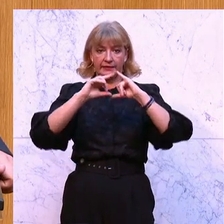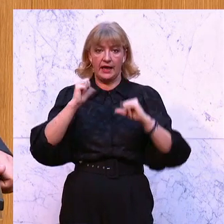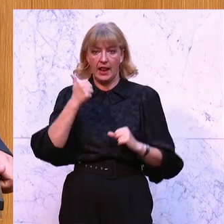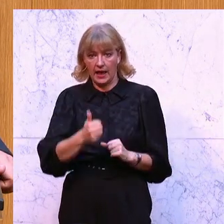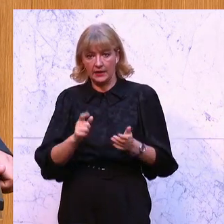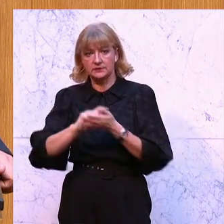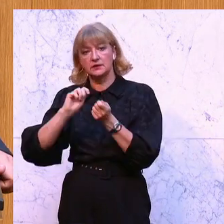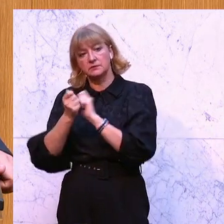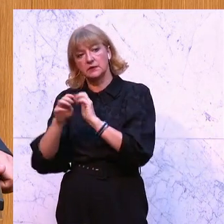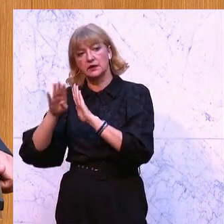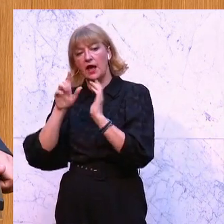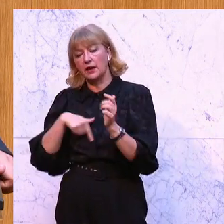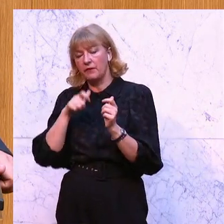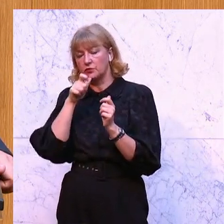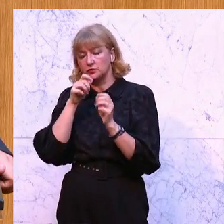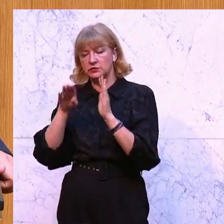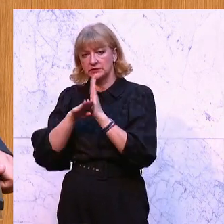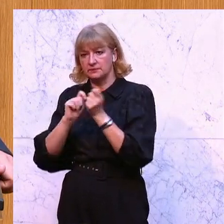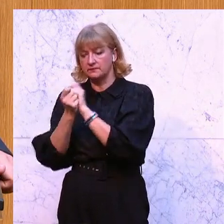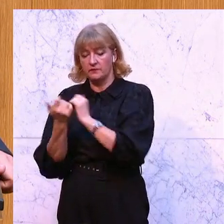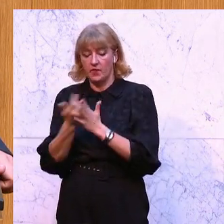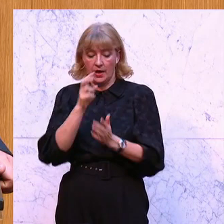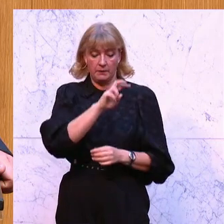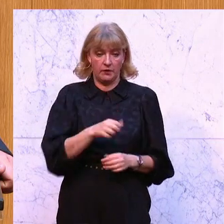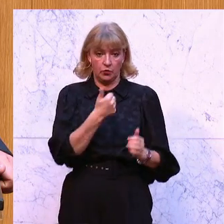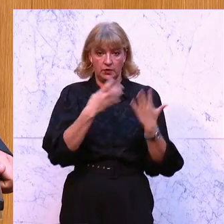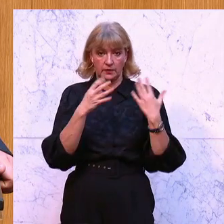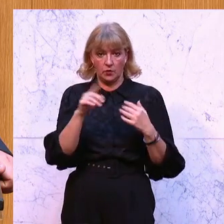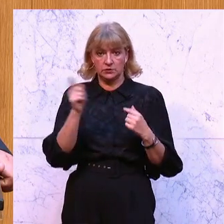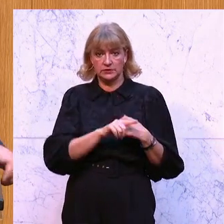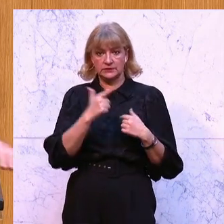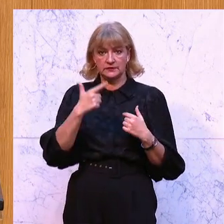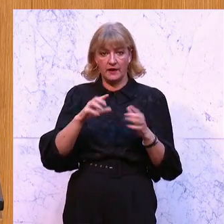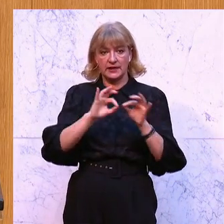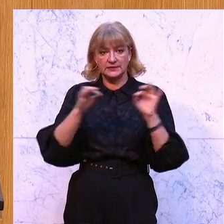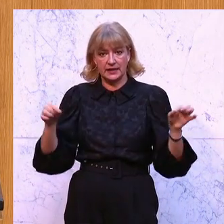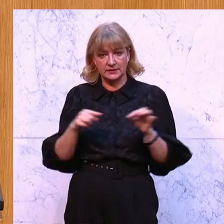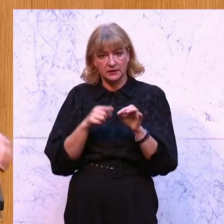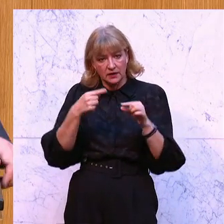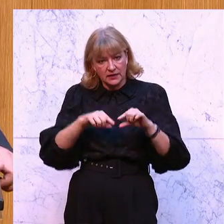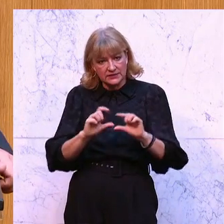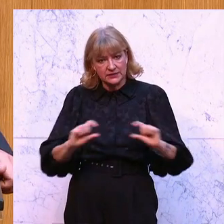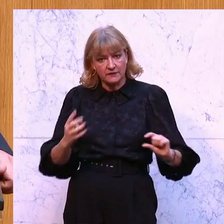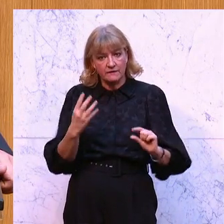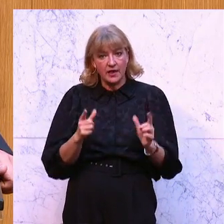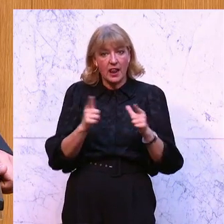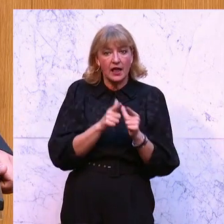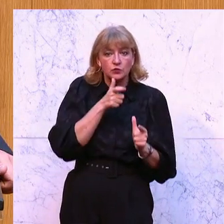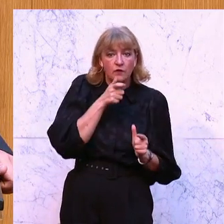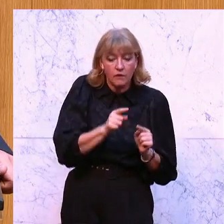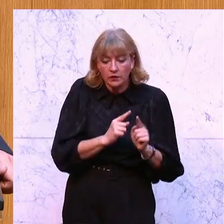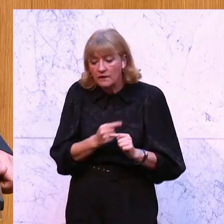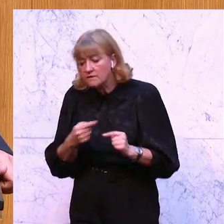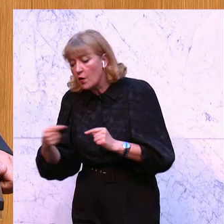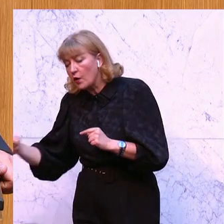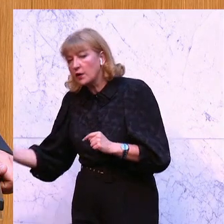des Allgemeinen Sozialversicherungsgesetzes, wird wie folgt geändert. In § 790 Absatz 2 dritter Satz in in der Fassung der Ziffer 4 wird nach dem Wort Leistung die Wortfolge nach